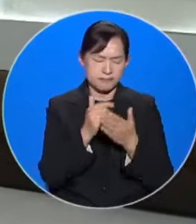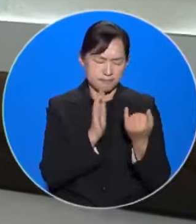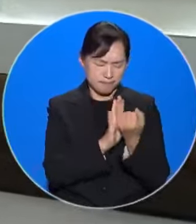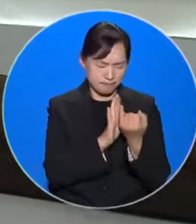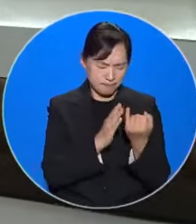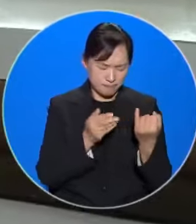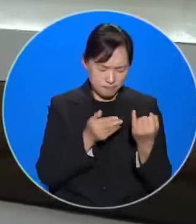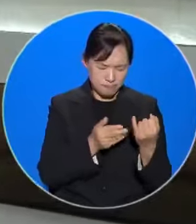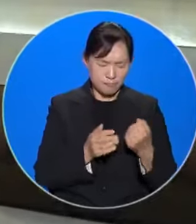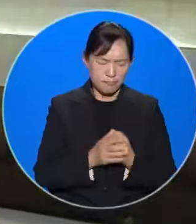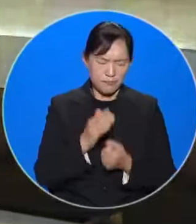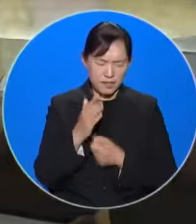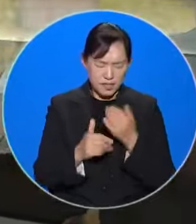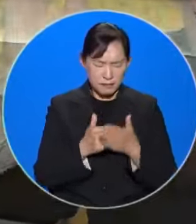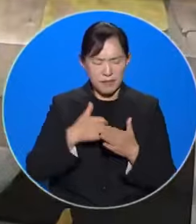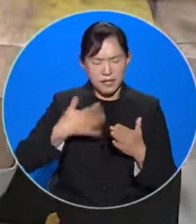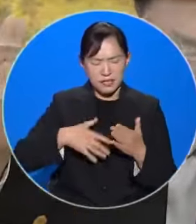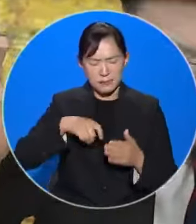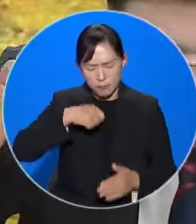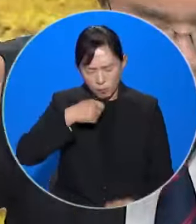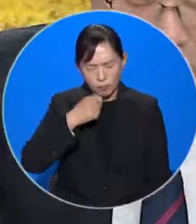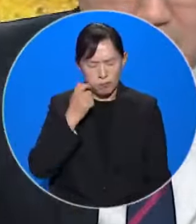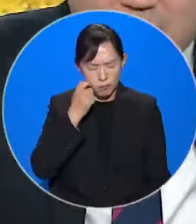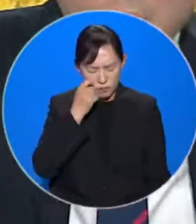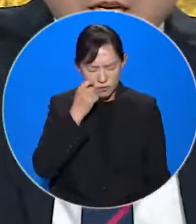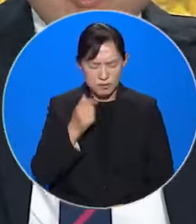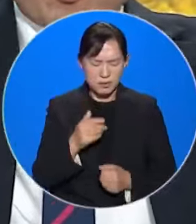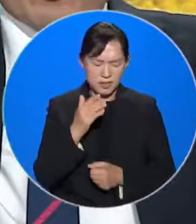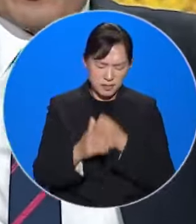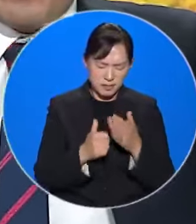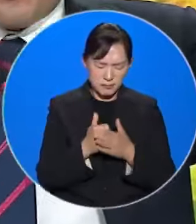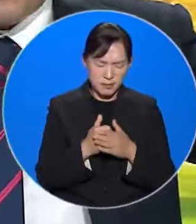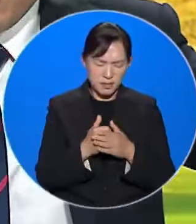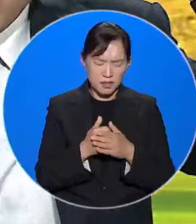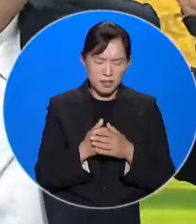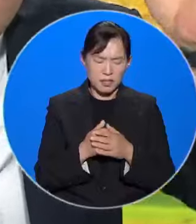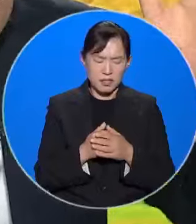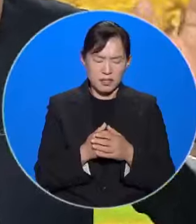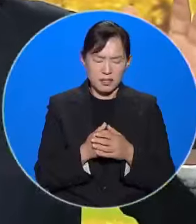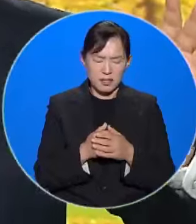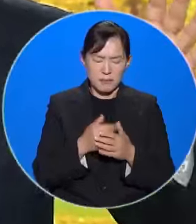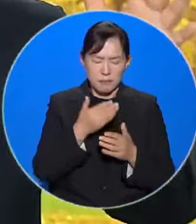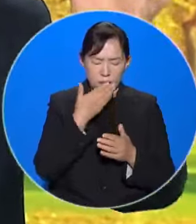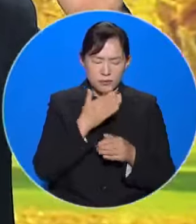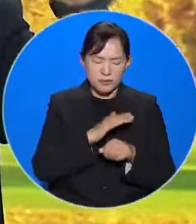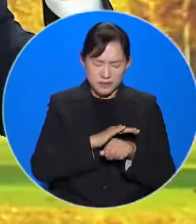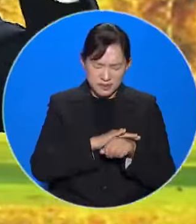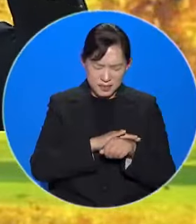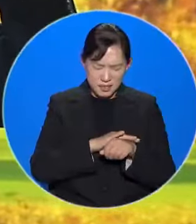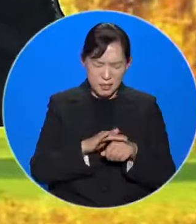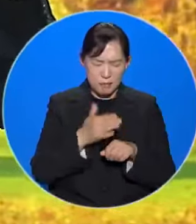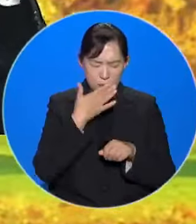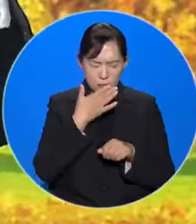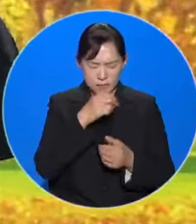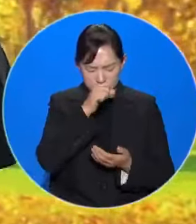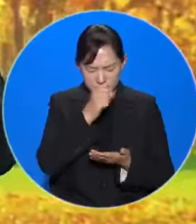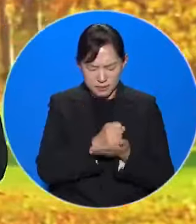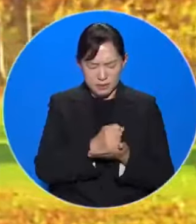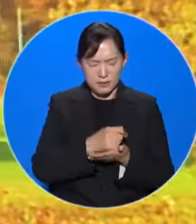도와주시옵소서. 하나님, 아직은 식사를 잘 못한다고 합니다. 하나님, 콧줄도 속히 제거하고